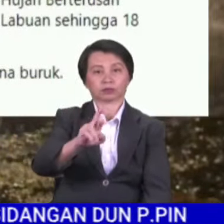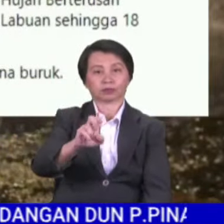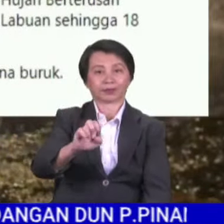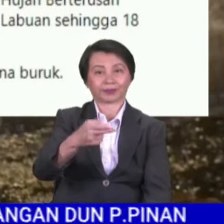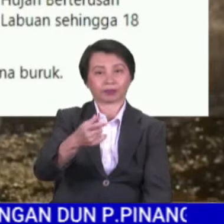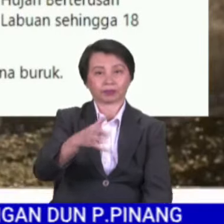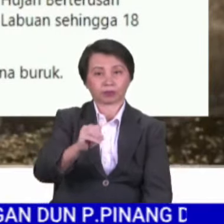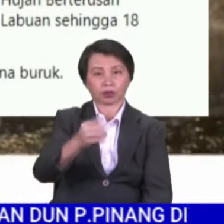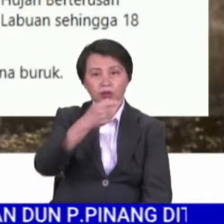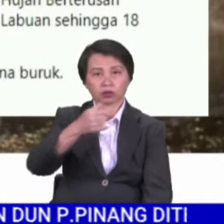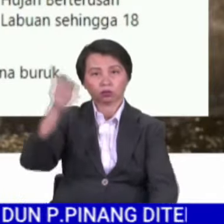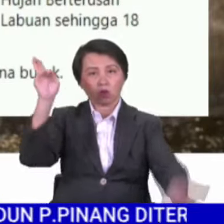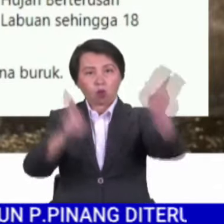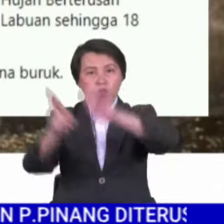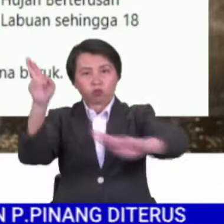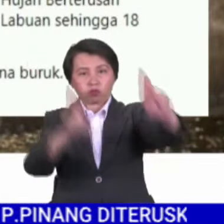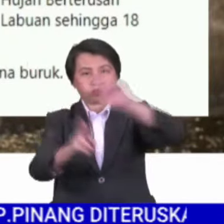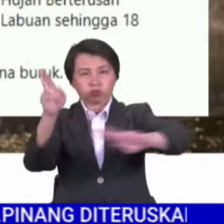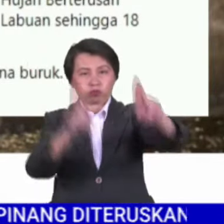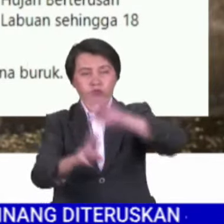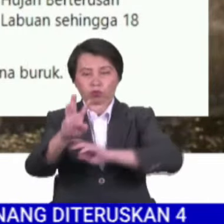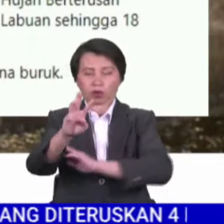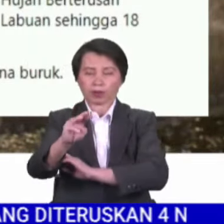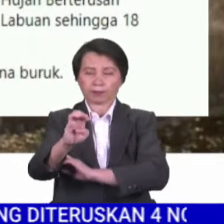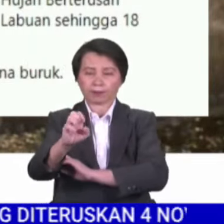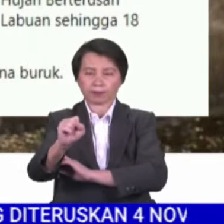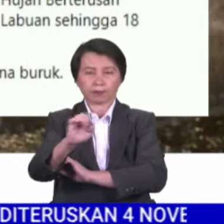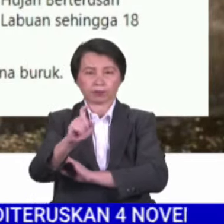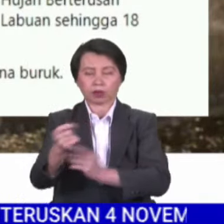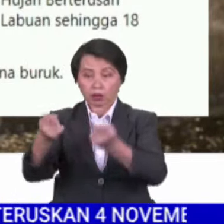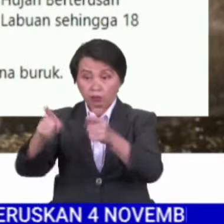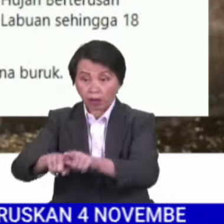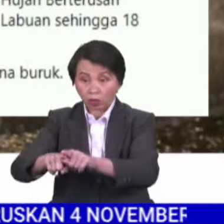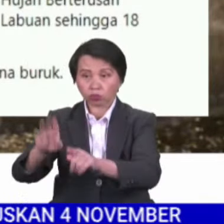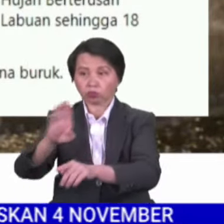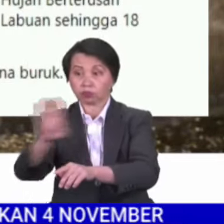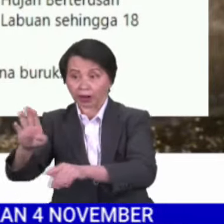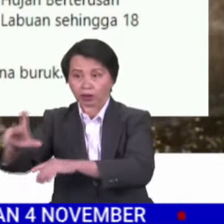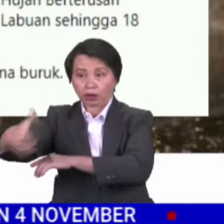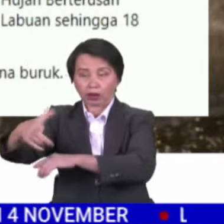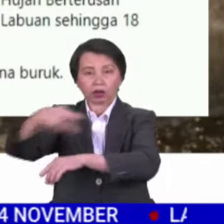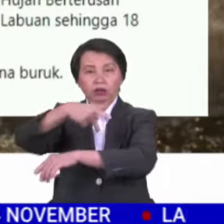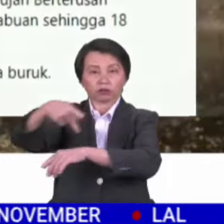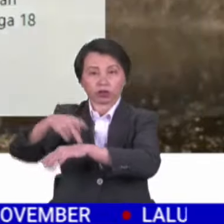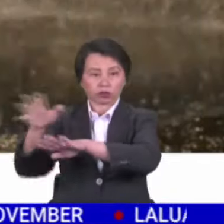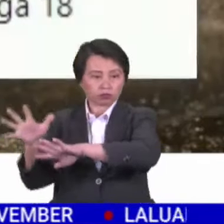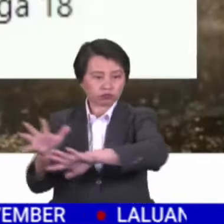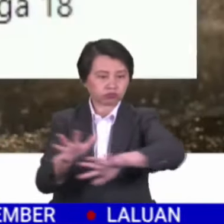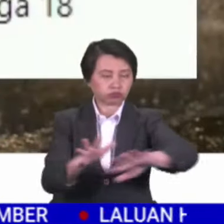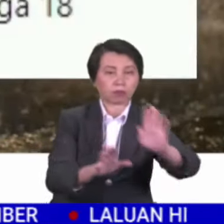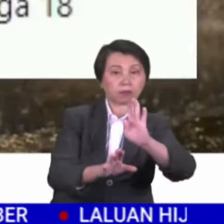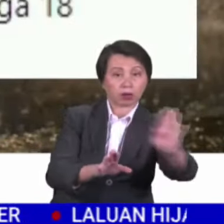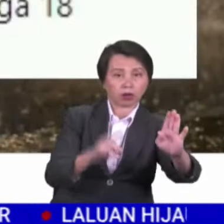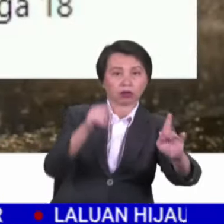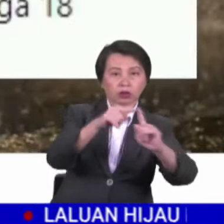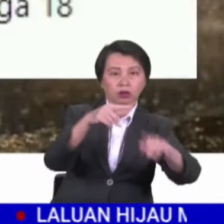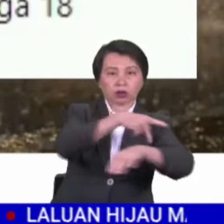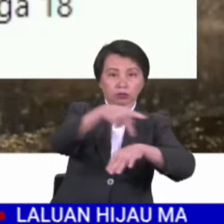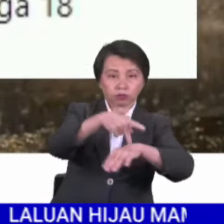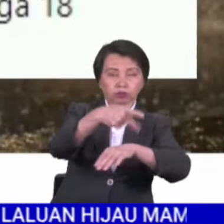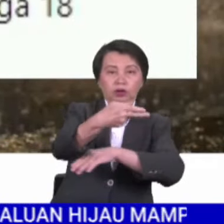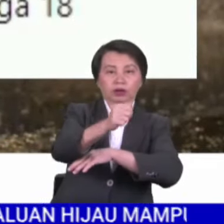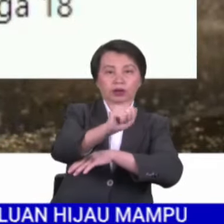ia susulan ribut tropika kuat Nesat yang melanda barat laut Filipina kini bergerak ke arah barat menuju ke Pulau